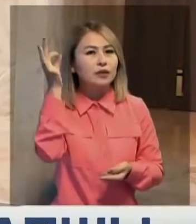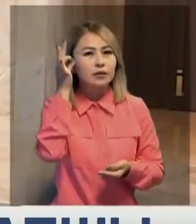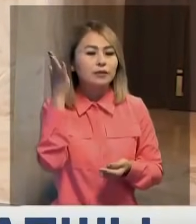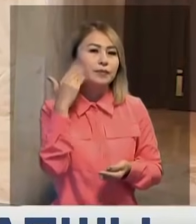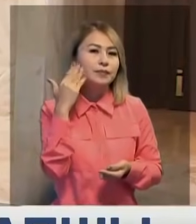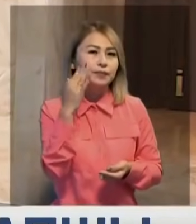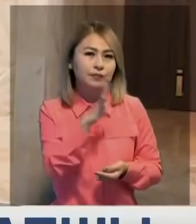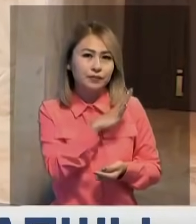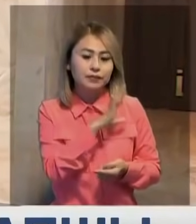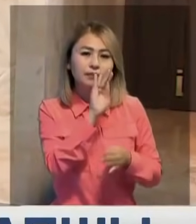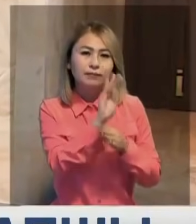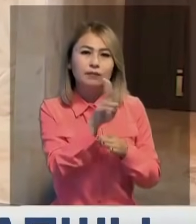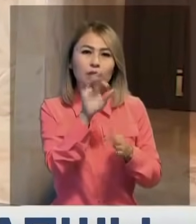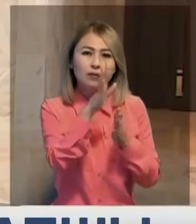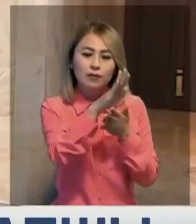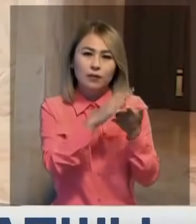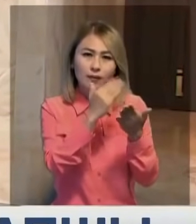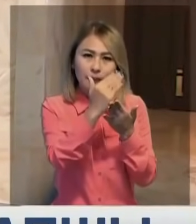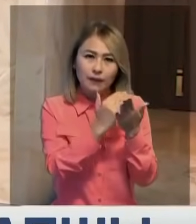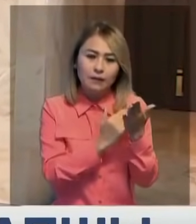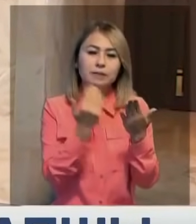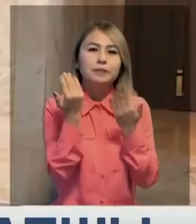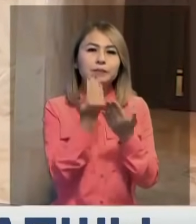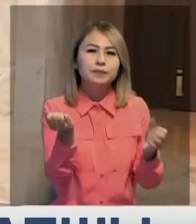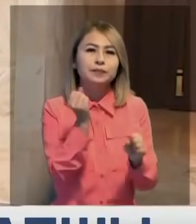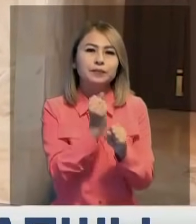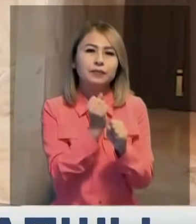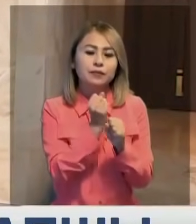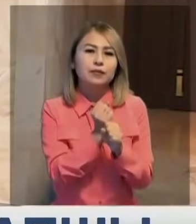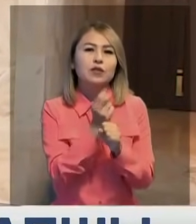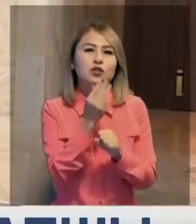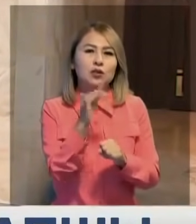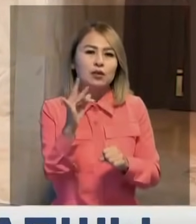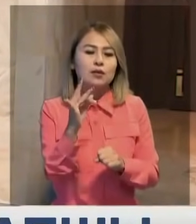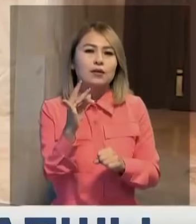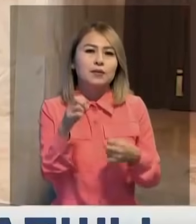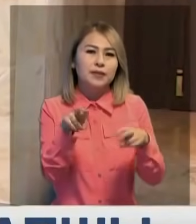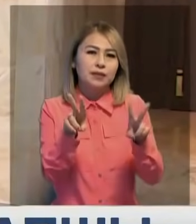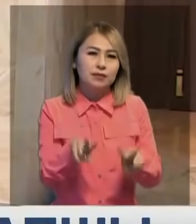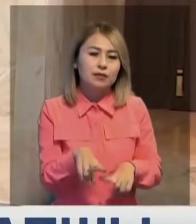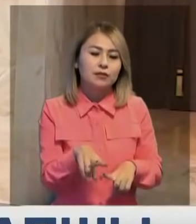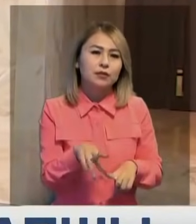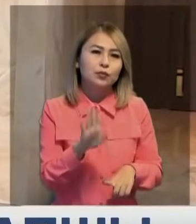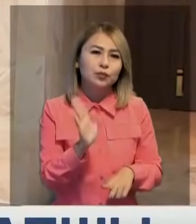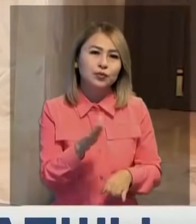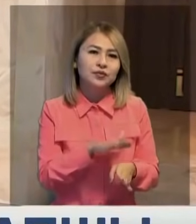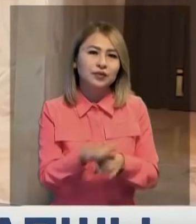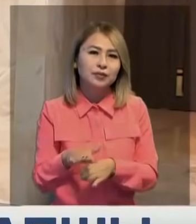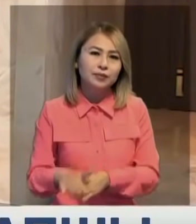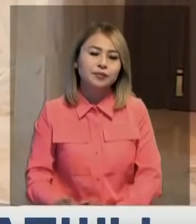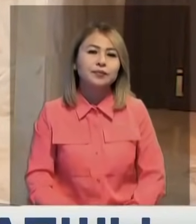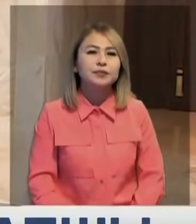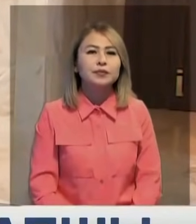оңтайлана түскен. Енді постпандемия кезеңінде осы беттен таймай GR мамандарының қызметі жүйелі жолға қойылса